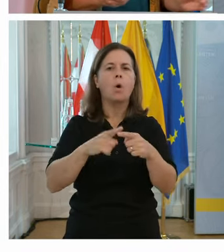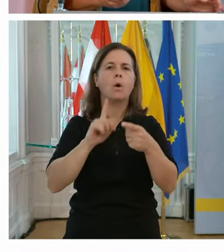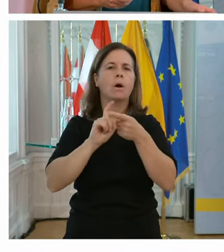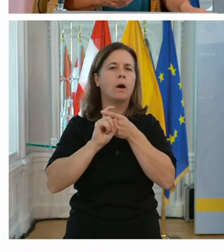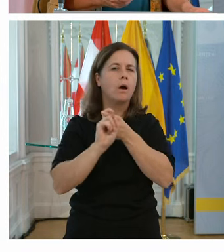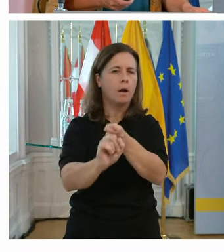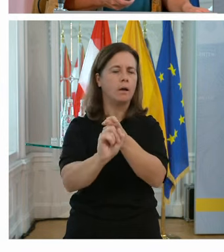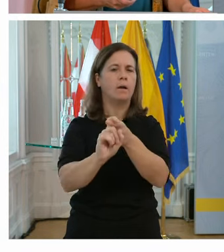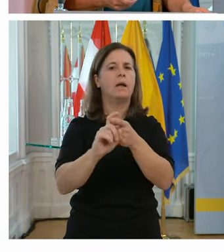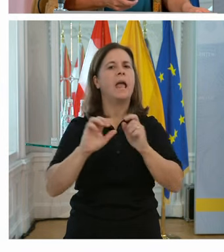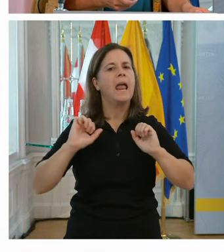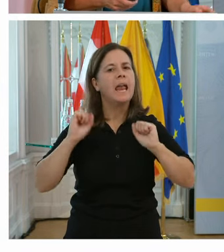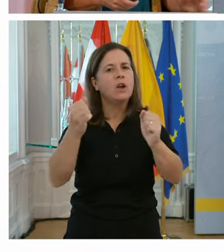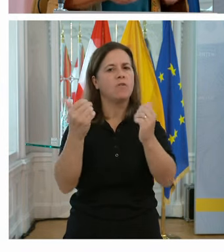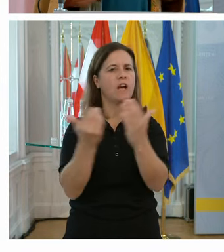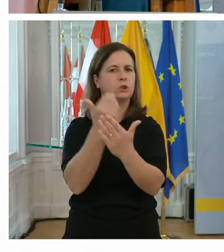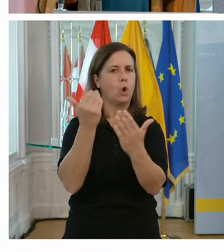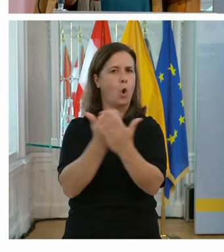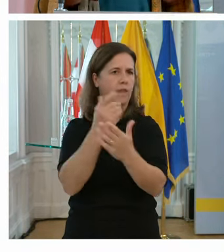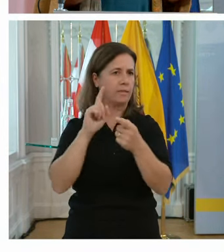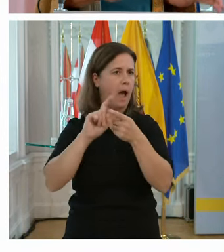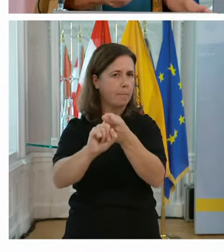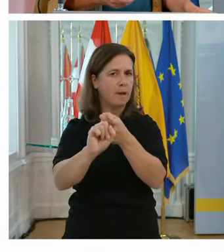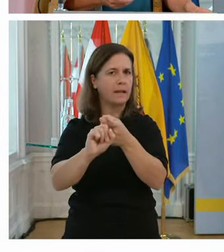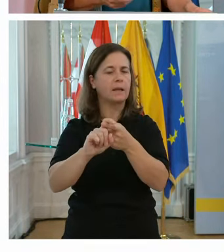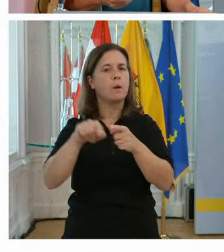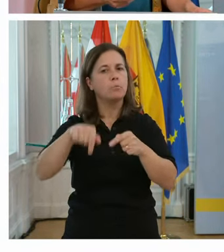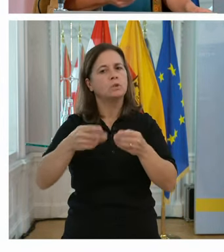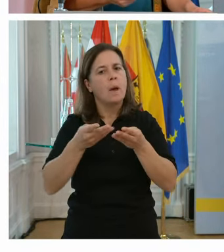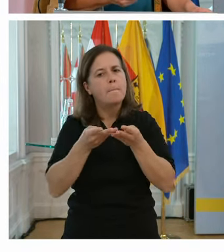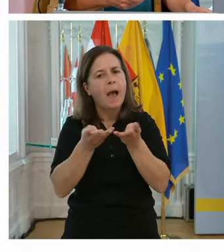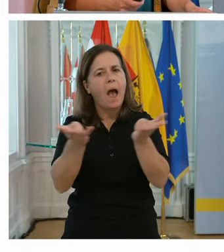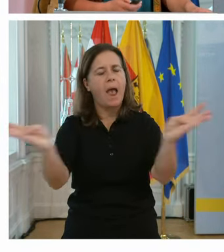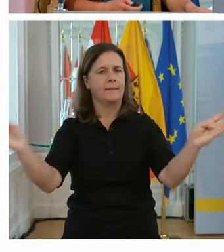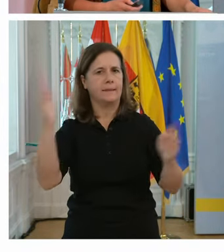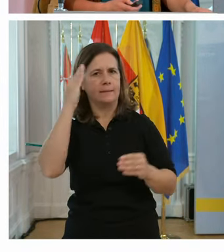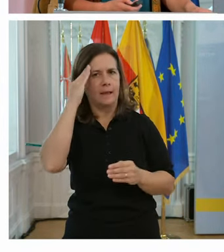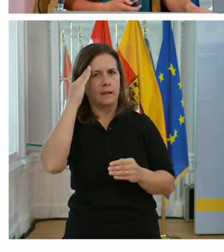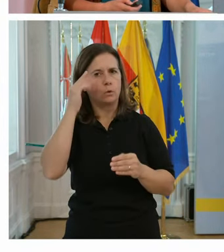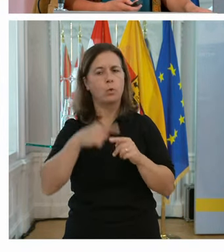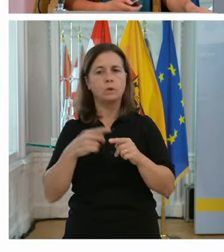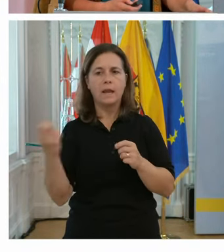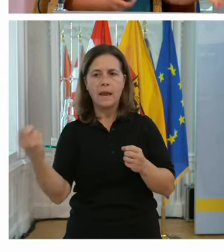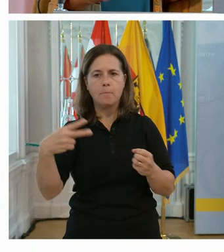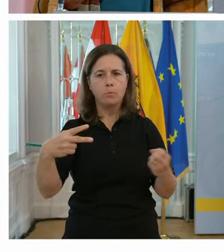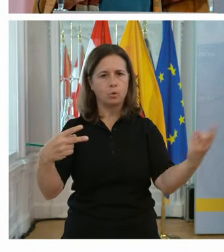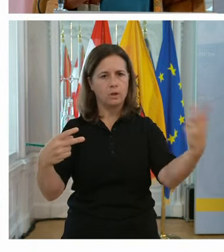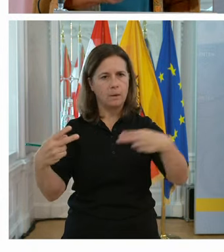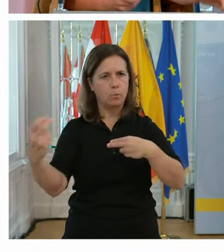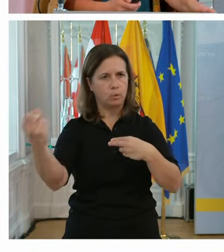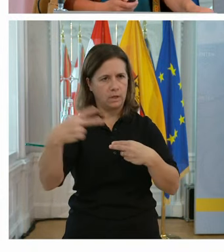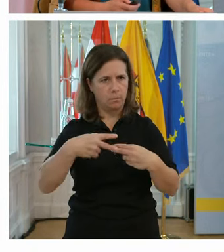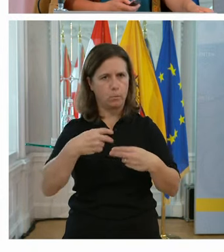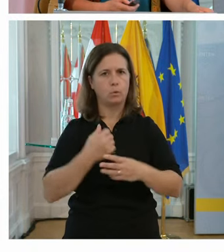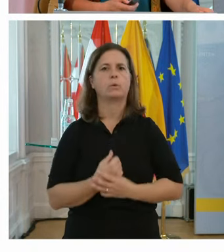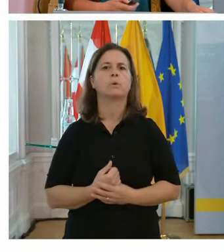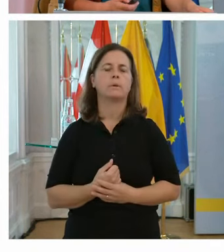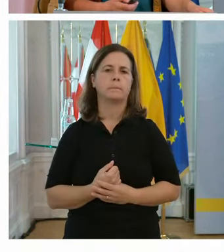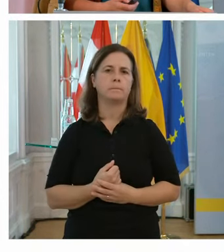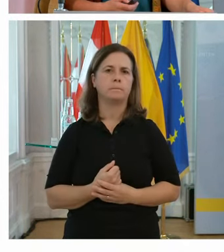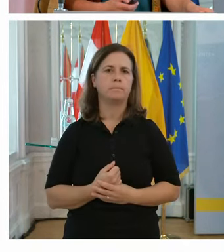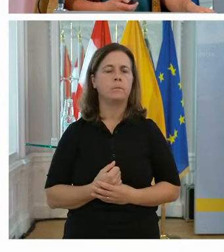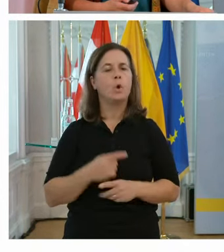auch Innovationen davon ab, dass man sehr breit agiert und den Input reinholt.